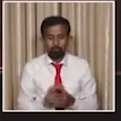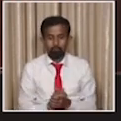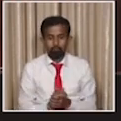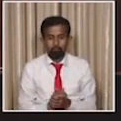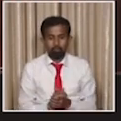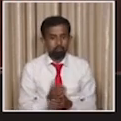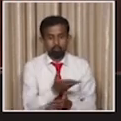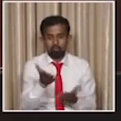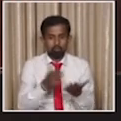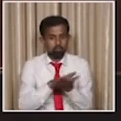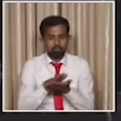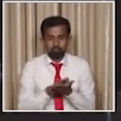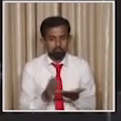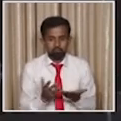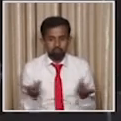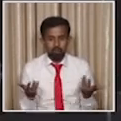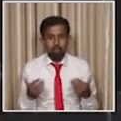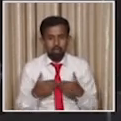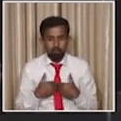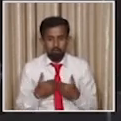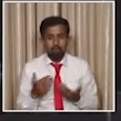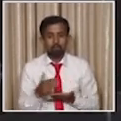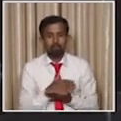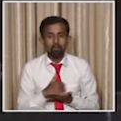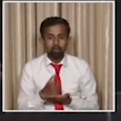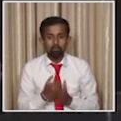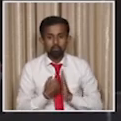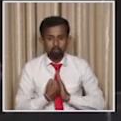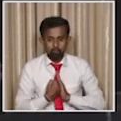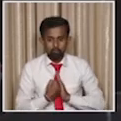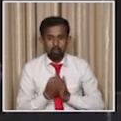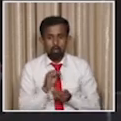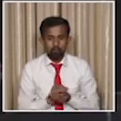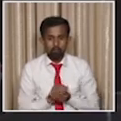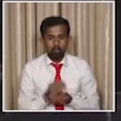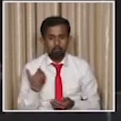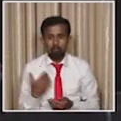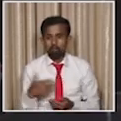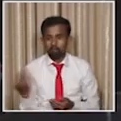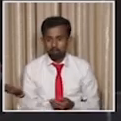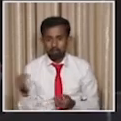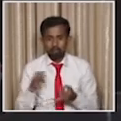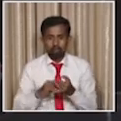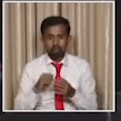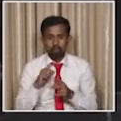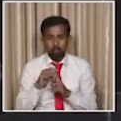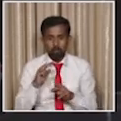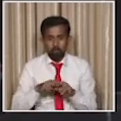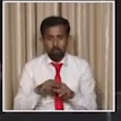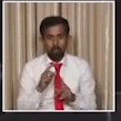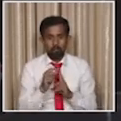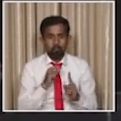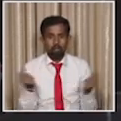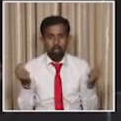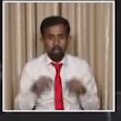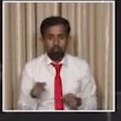කරන්න කවුරුත් සූදානම් නැහැ. අපේ සම්පූර්ණ ගෞරවය තියෙනවා. මගේ යහපතේ තමයි සරත් ෆොන්සේකා මන්ත්‍රීතුමා අපි පාර්ලිමේන්තුව ආපු